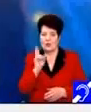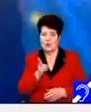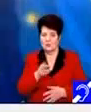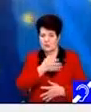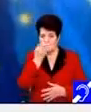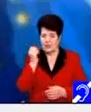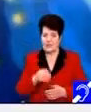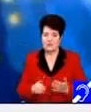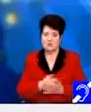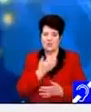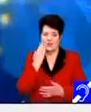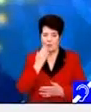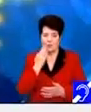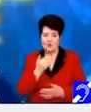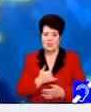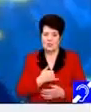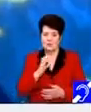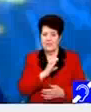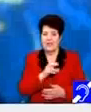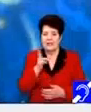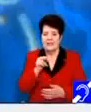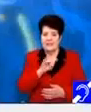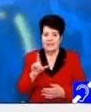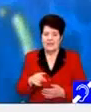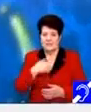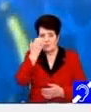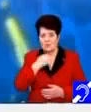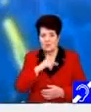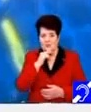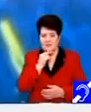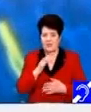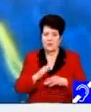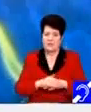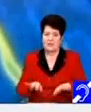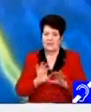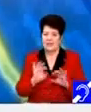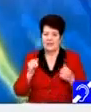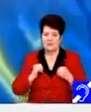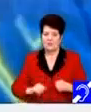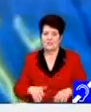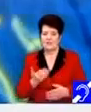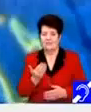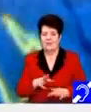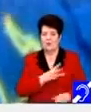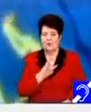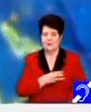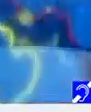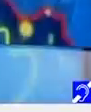20, nu ratați știrile de la București. Eu sunt Stella Danilă și vă mulțumesc pentru atenție. O seară liniștită vă doresc!